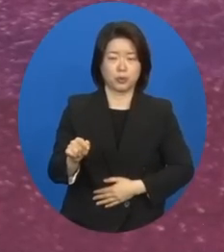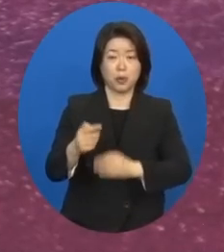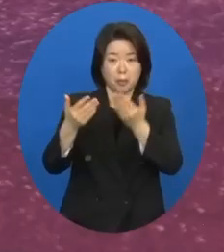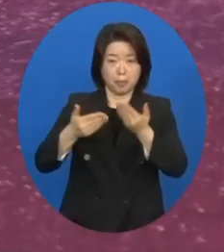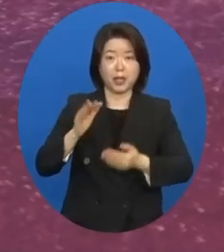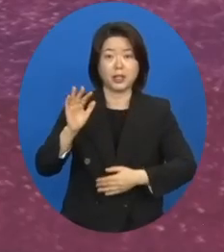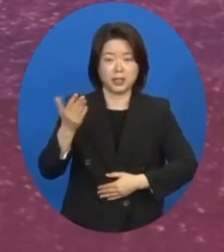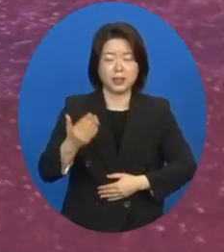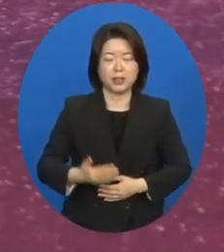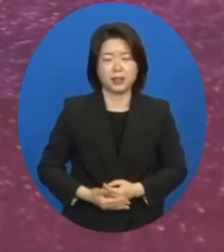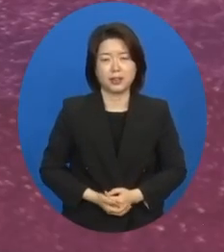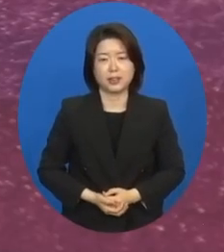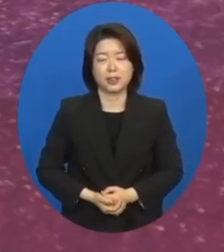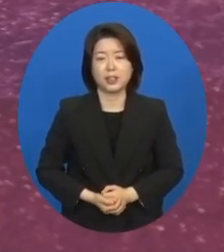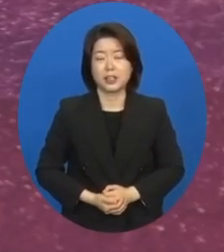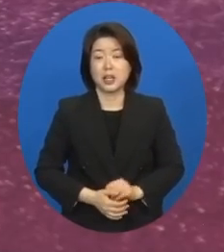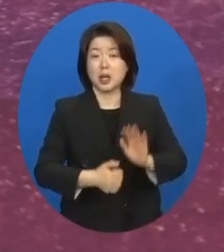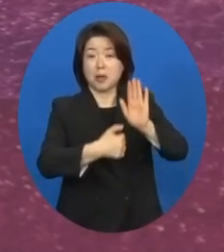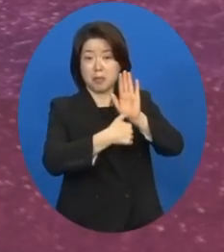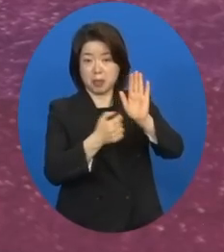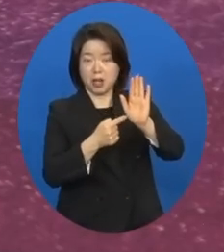가운데 있었습니다. 빌라도는 이미